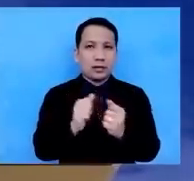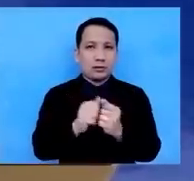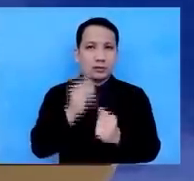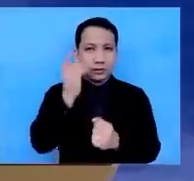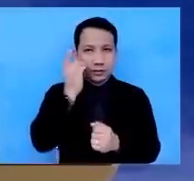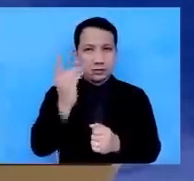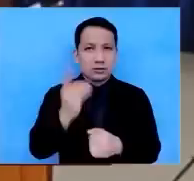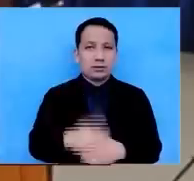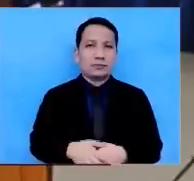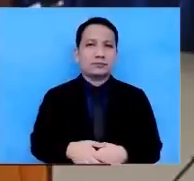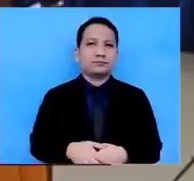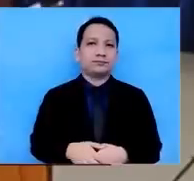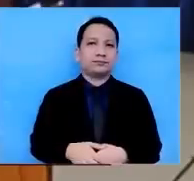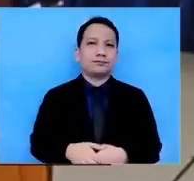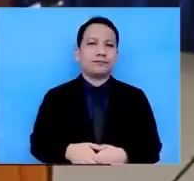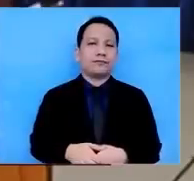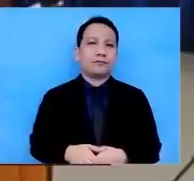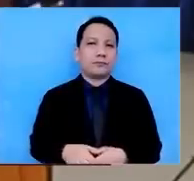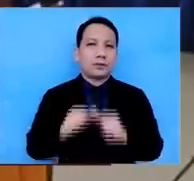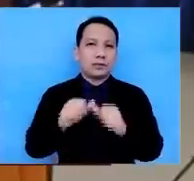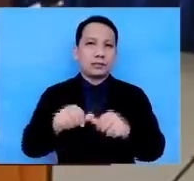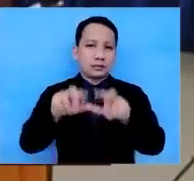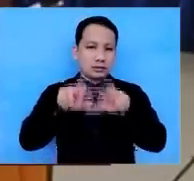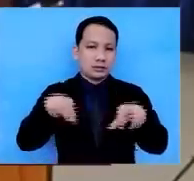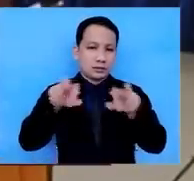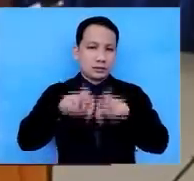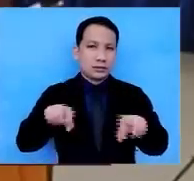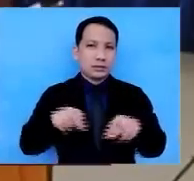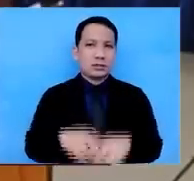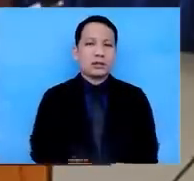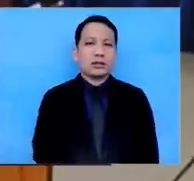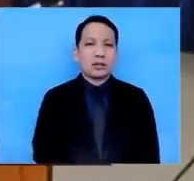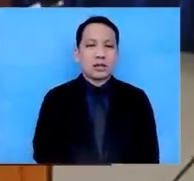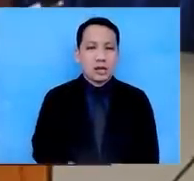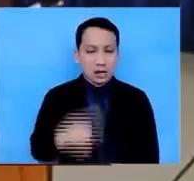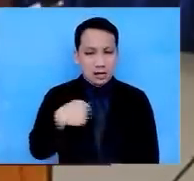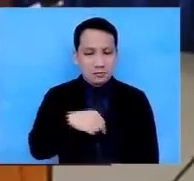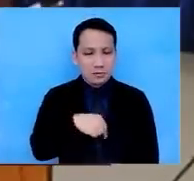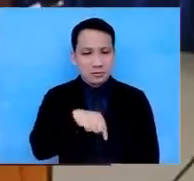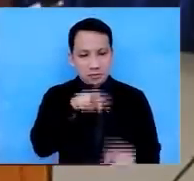we evaluate this to extrajudicial profession,